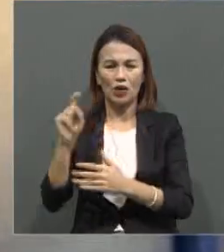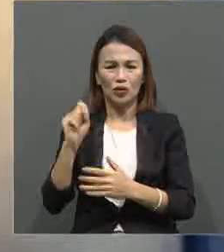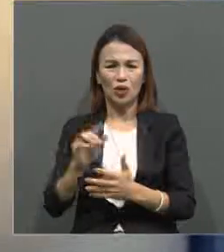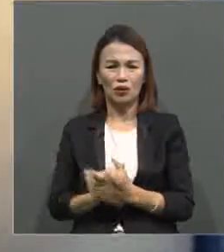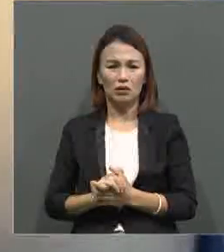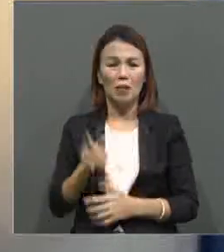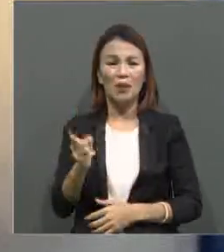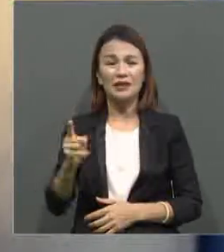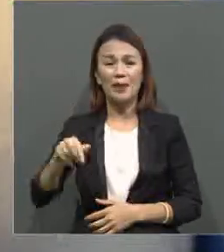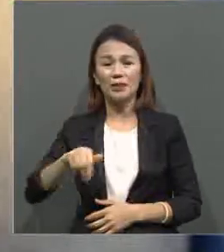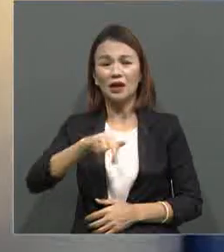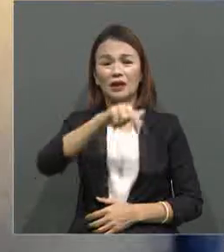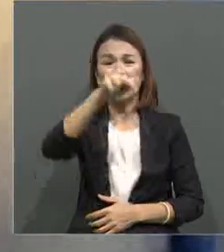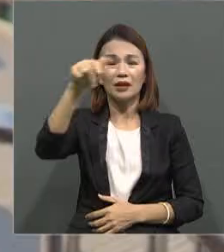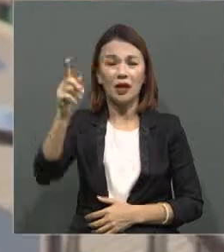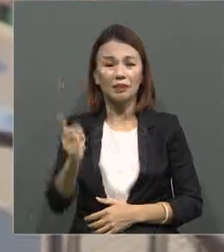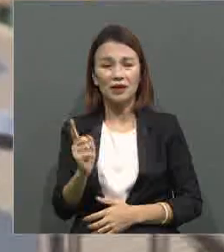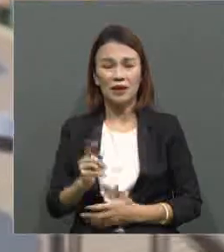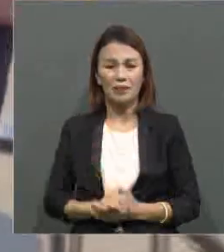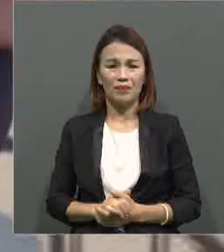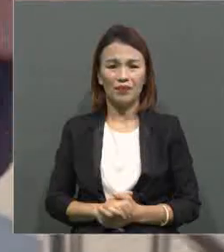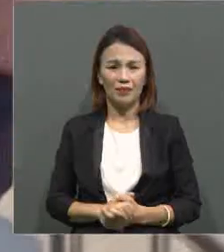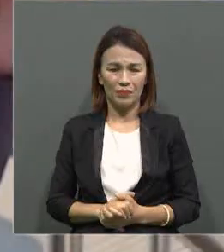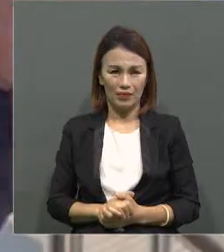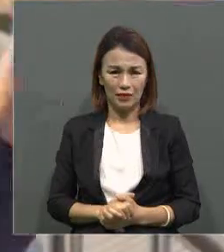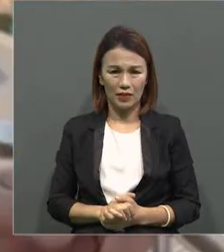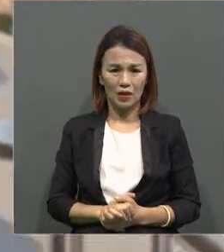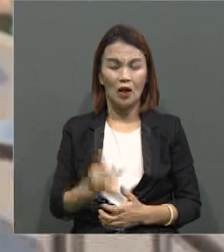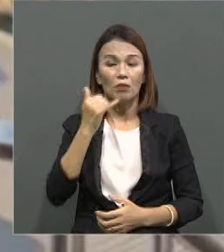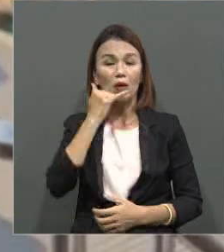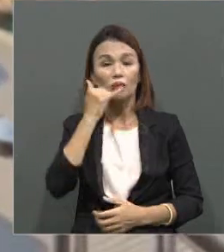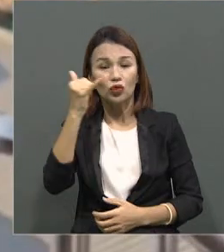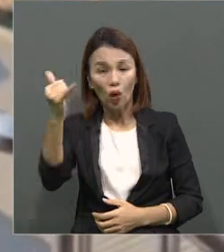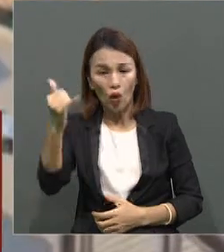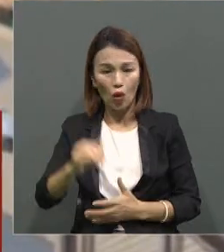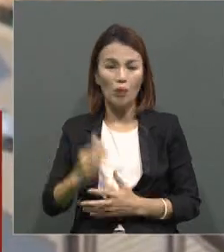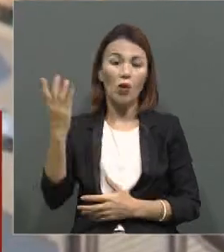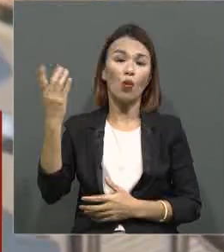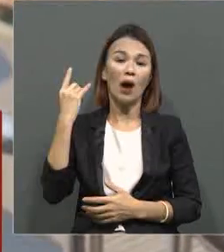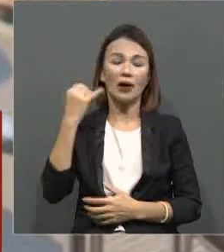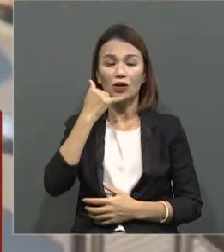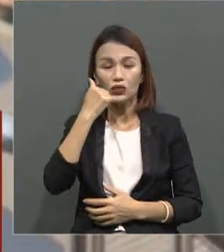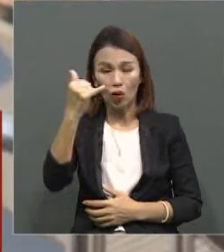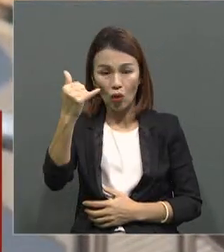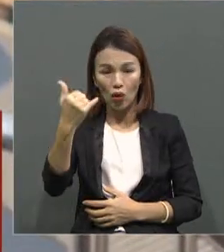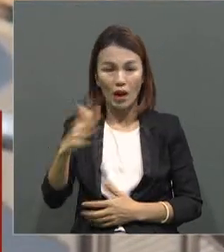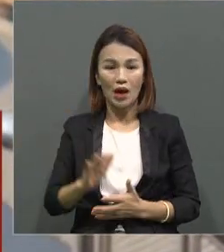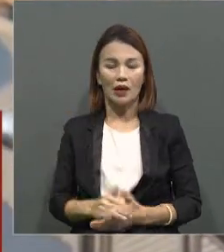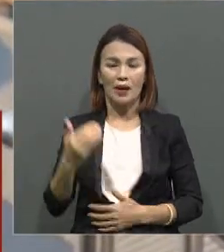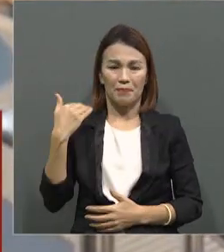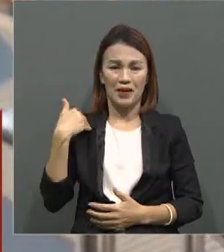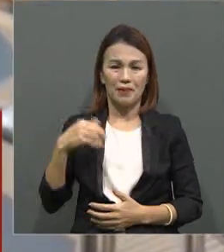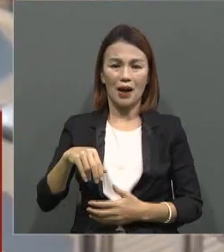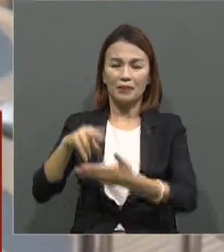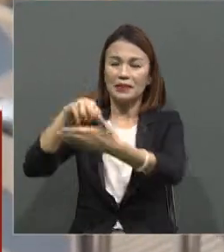ข้ามประจำใช่มั้ยใช่คอสมอ่ะเ้าโทรไปติดต่อแล้ววานนี้อืก็ตอนนี้ก็เห็นมีแต่ป้าย